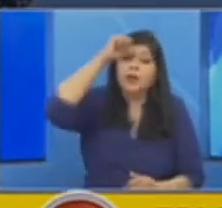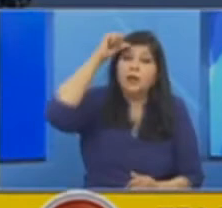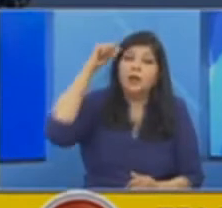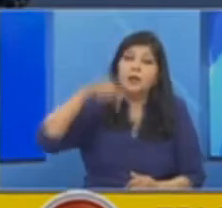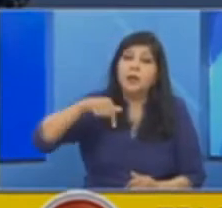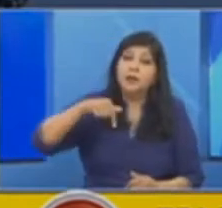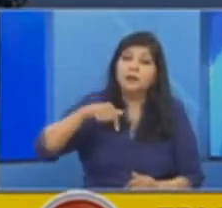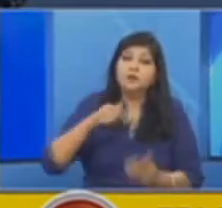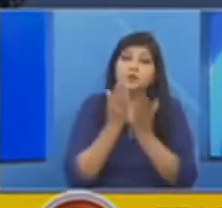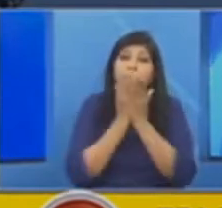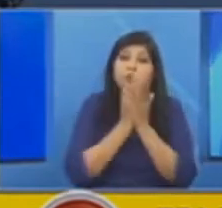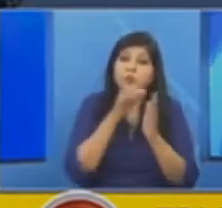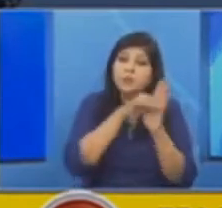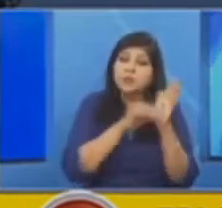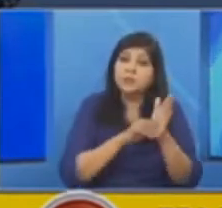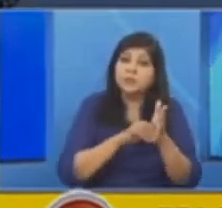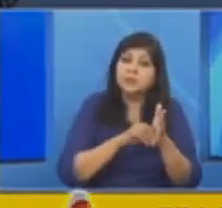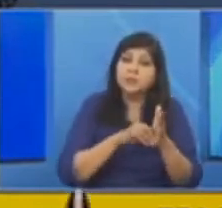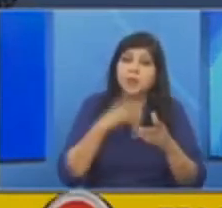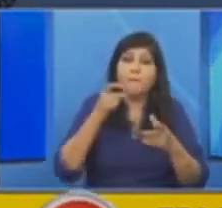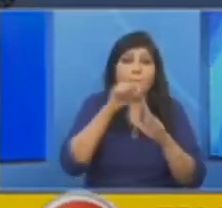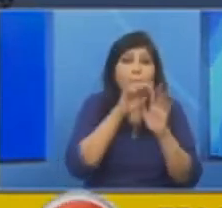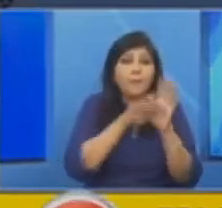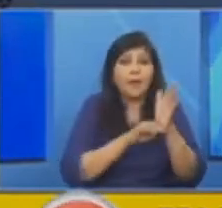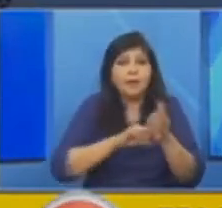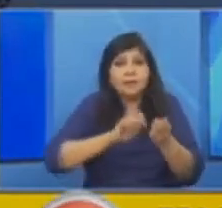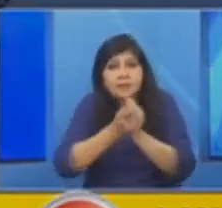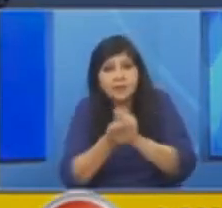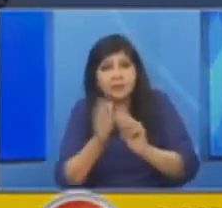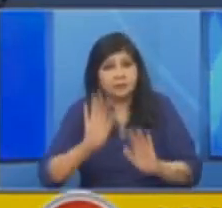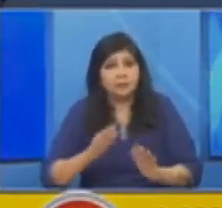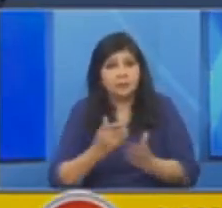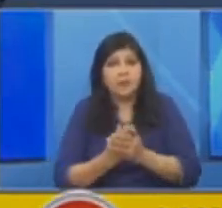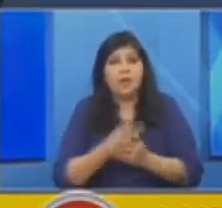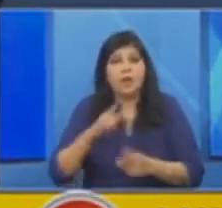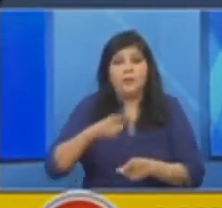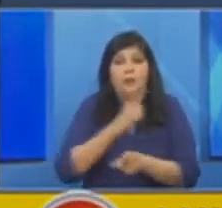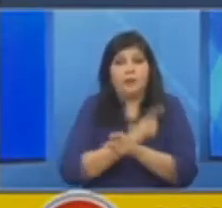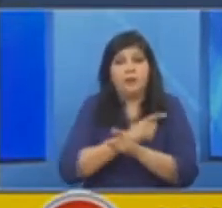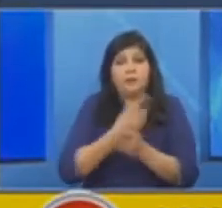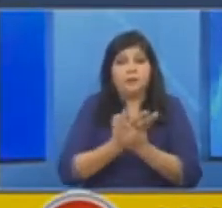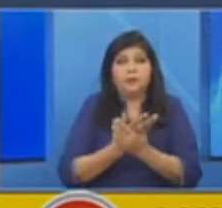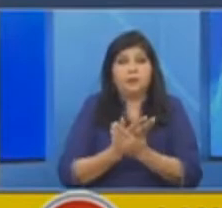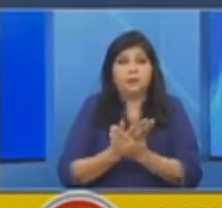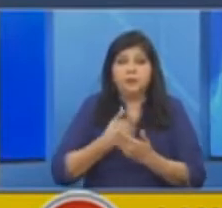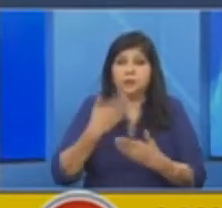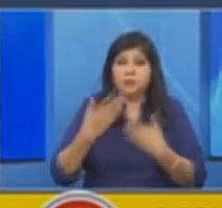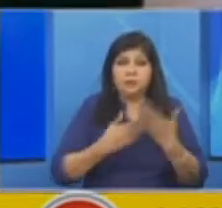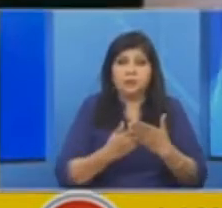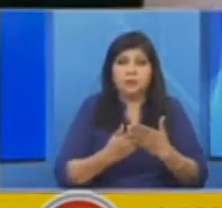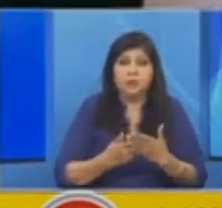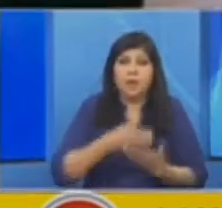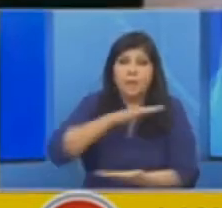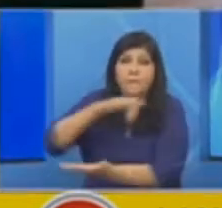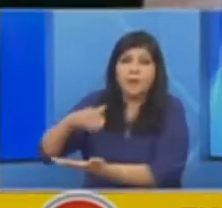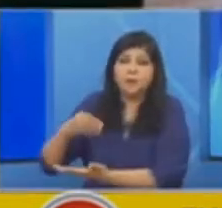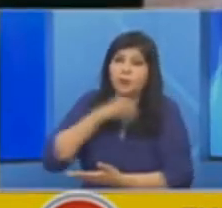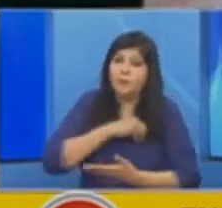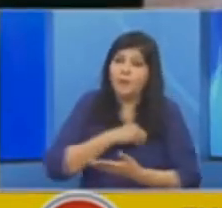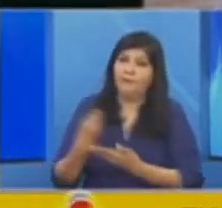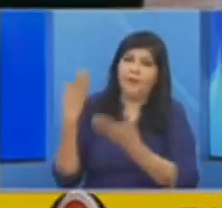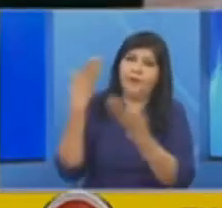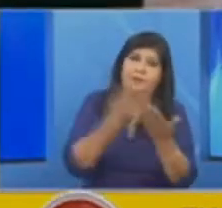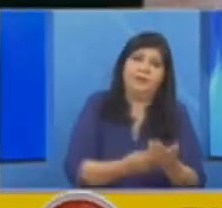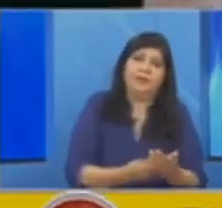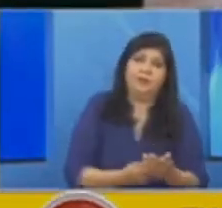जरिये एक बड़ा बडला होने जा रहा है हमारे सिख्षक इसका बिलाब छात्रों तक पहुँचाने में